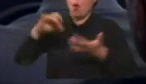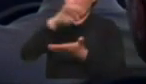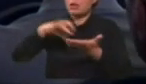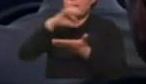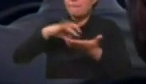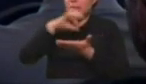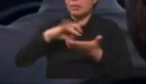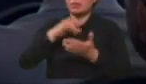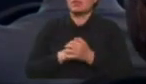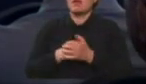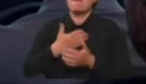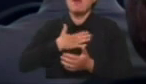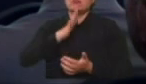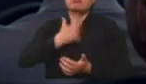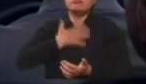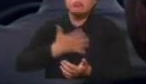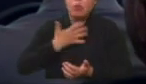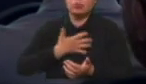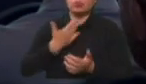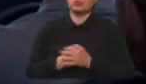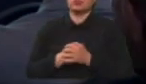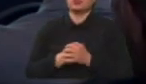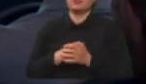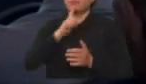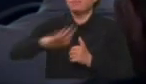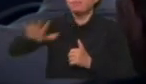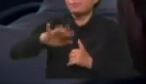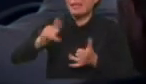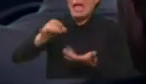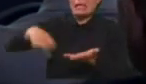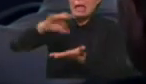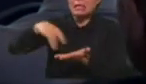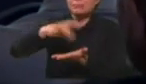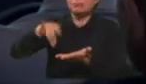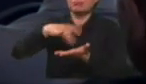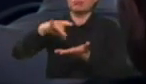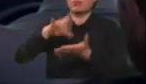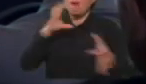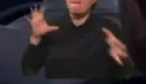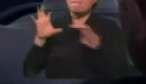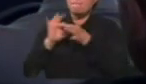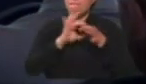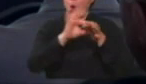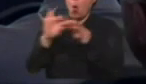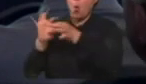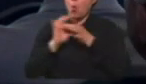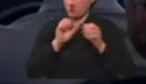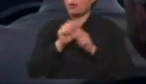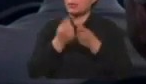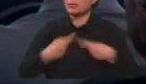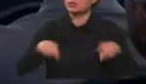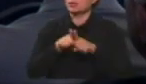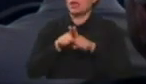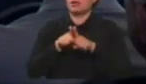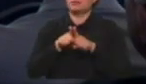którzy mają takie poczucie, że jeżeli na obszarze danej gminy połączenia komercyjne są